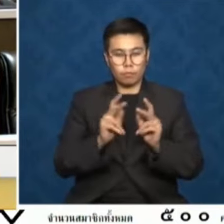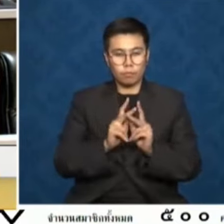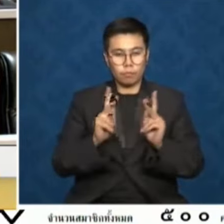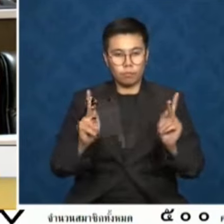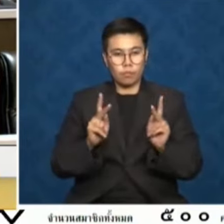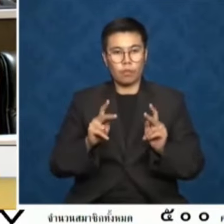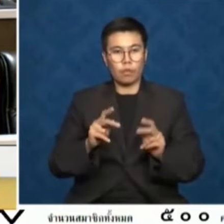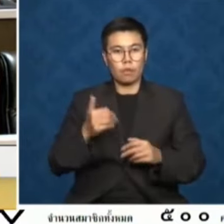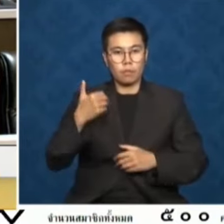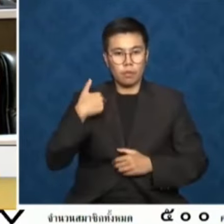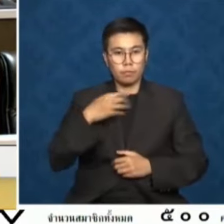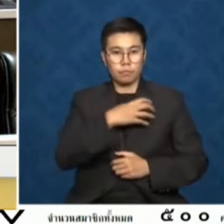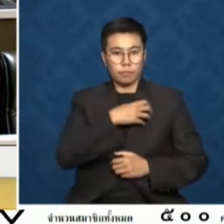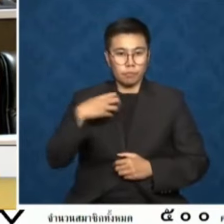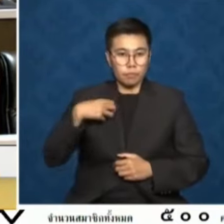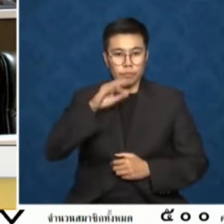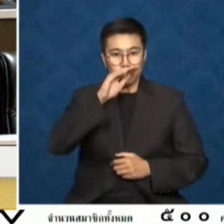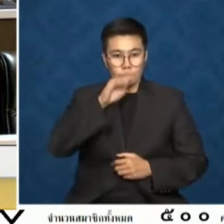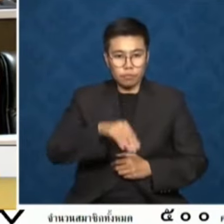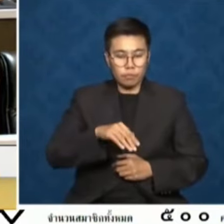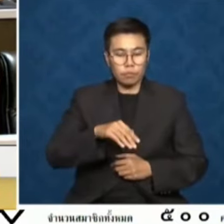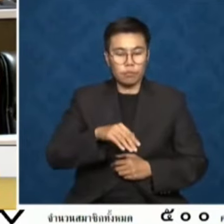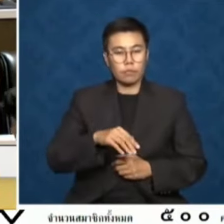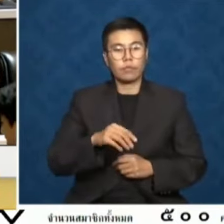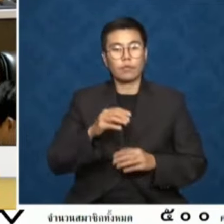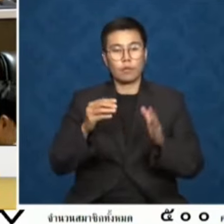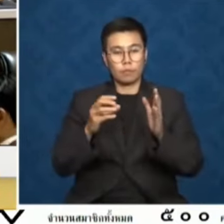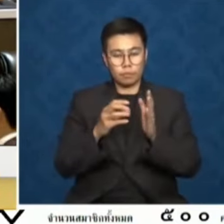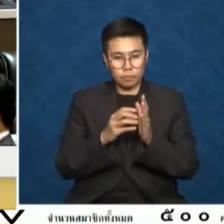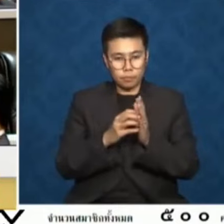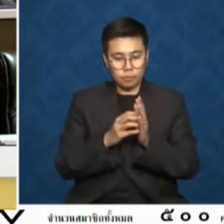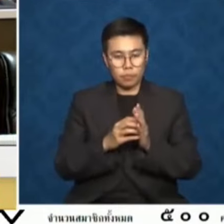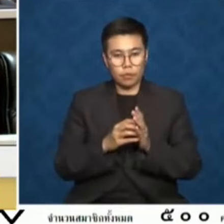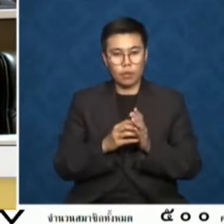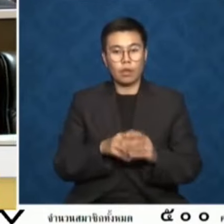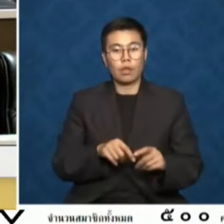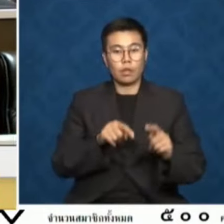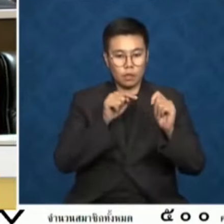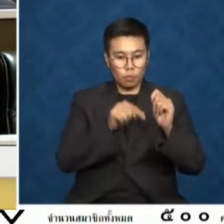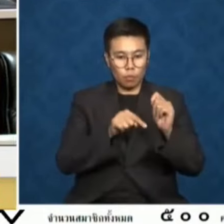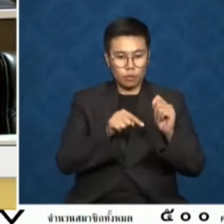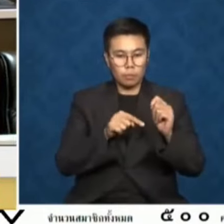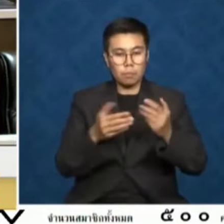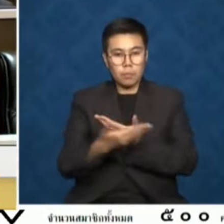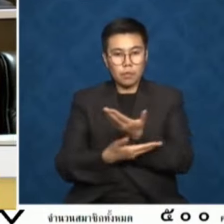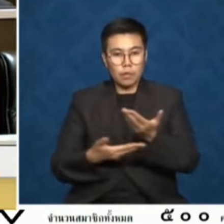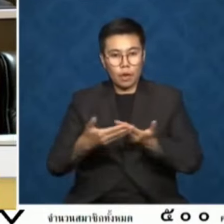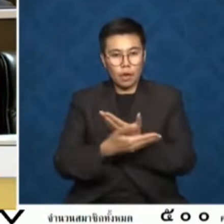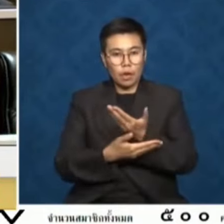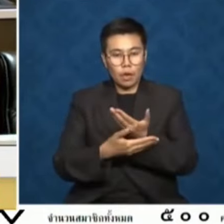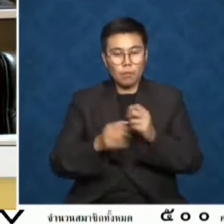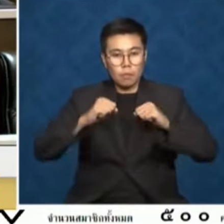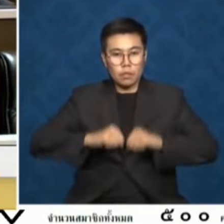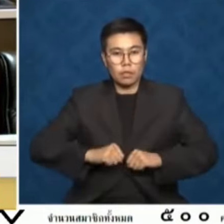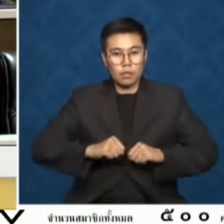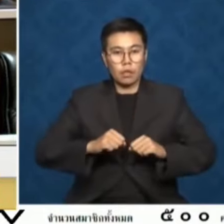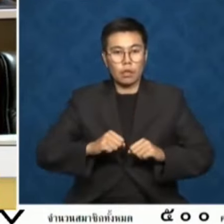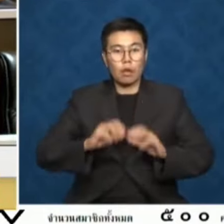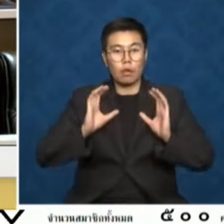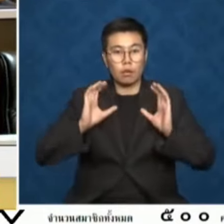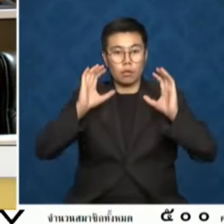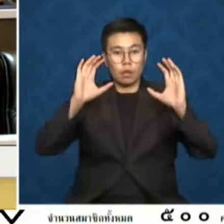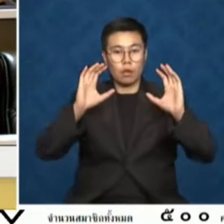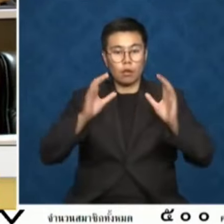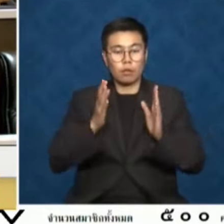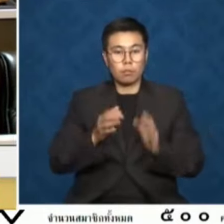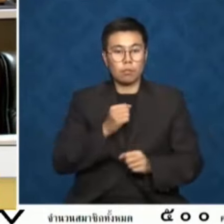างพนักงานเทศบาลคณะกรรมการกลางพนักงานส่วนตำบลพิจารณาและมีมติให้ข้าราชการพนักงาน